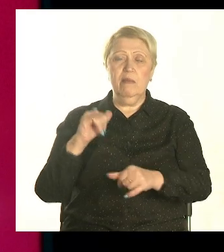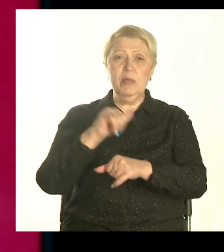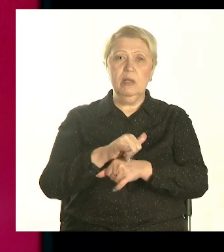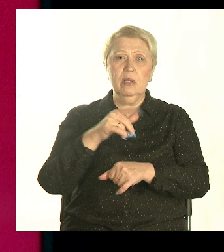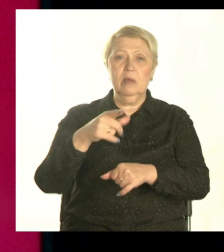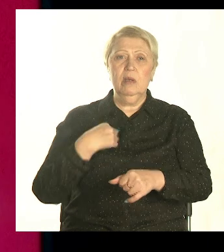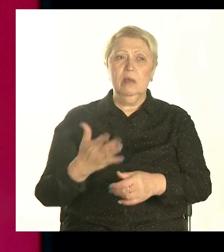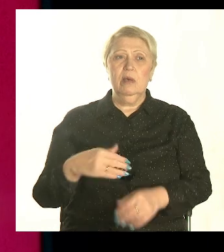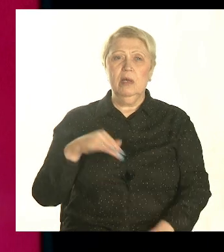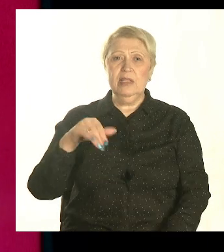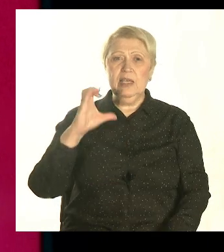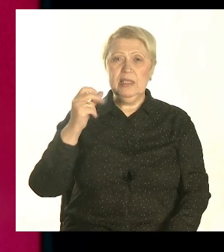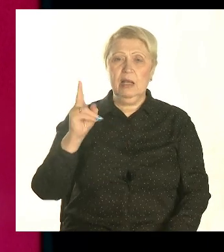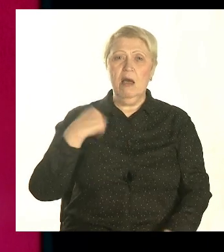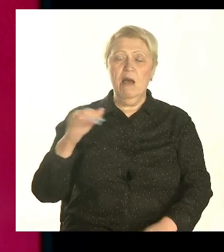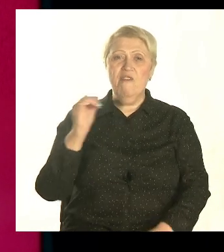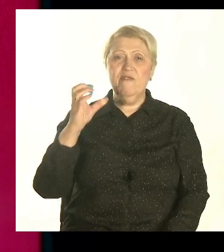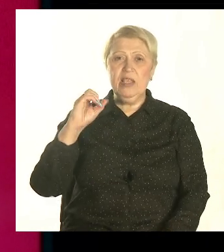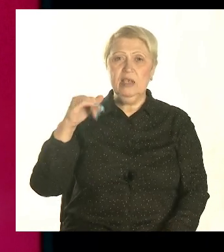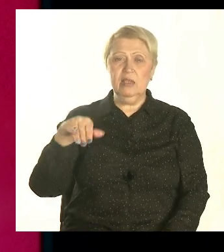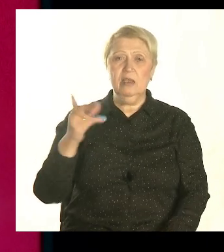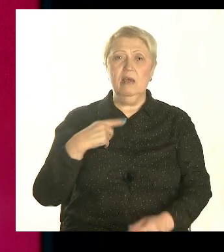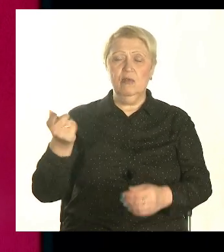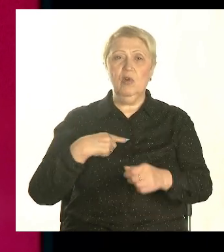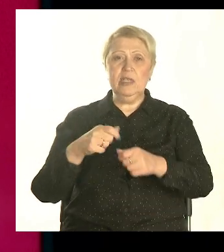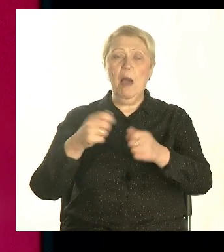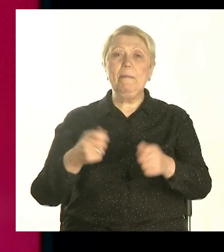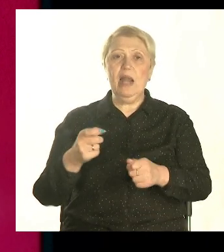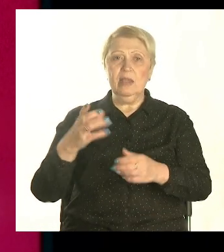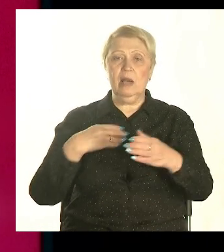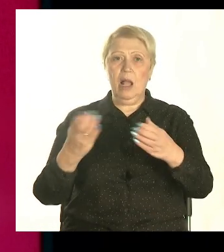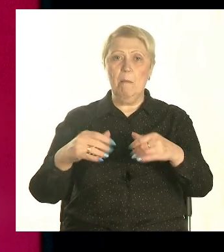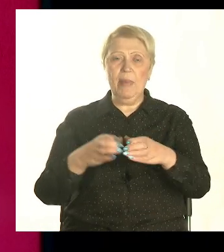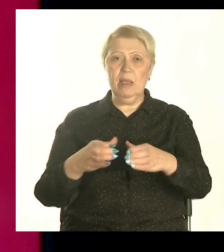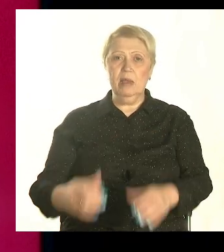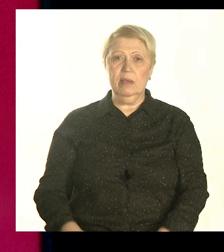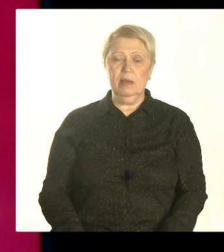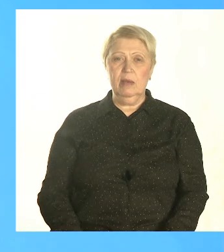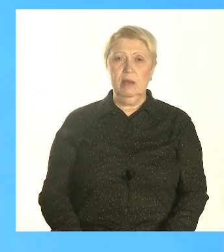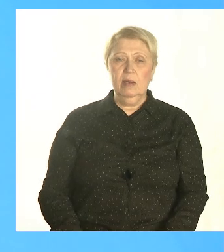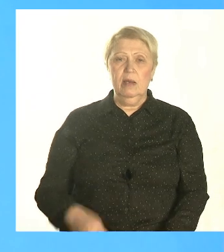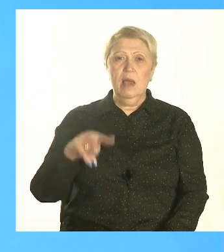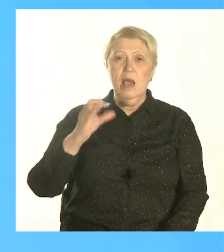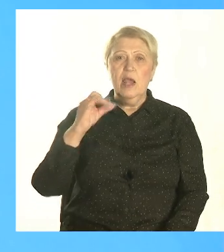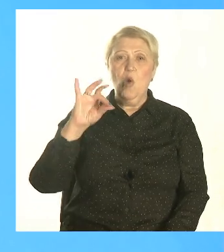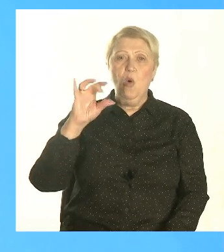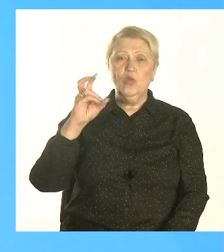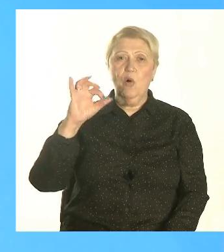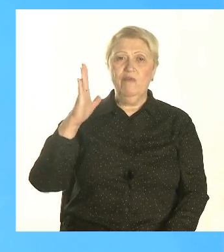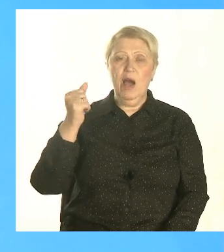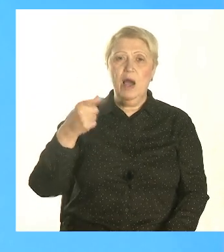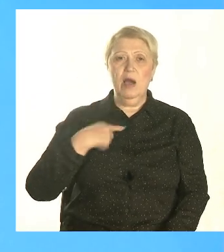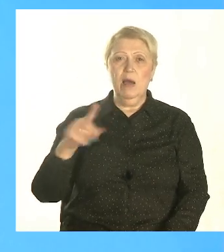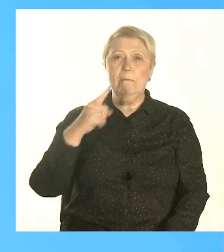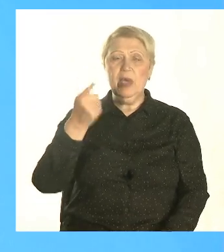директора ООО ТСК «ФЕСТ», представитель регионального оператора компании. Здравствуйте. Анжелика Миронова, первый заместитель министра